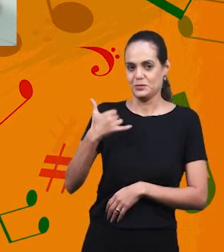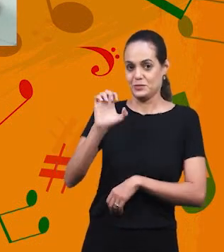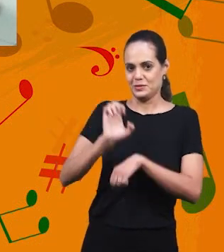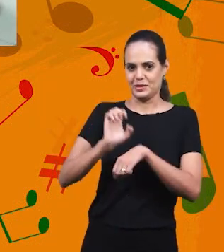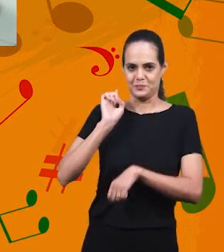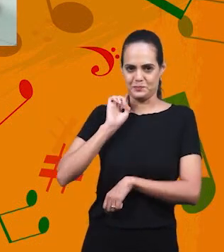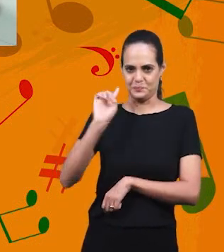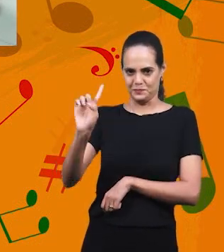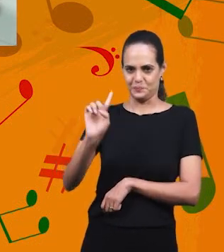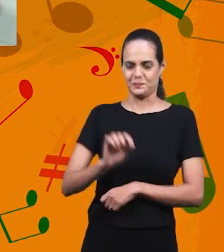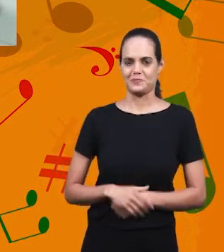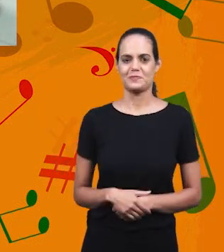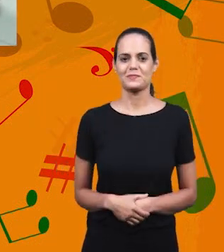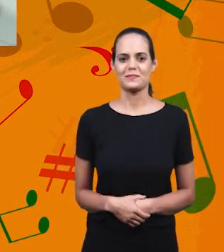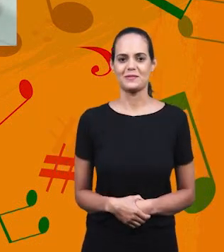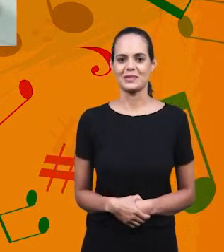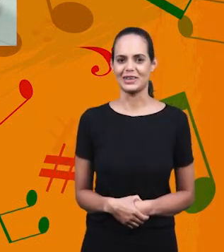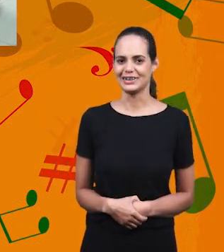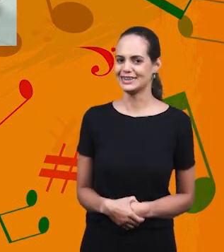Gerais.